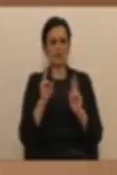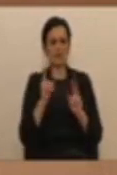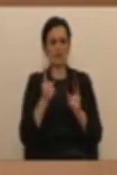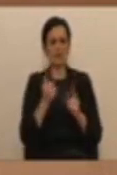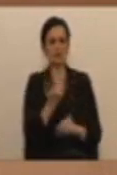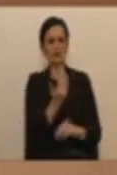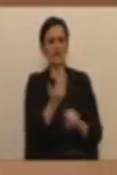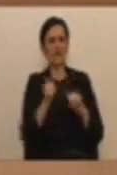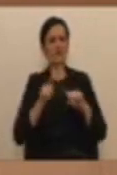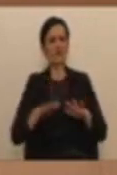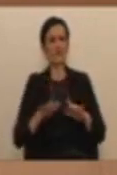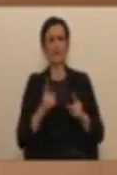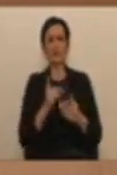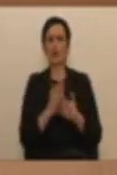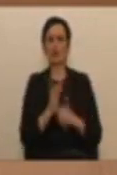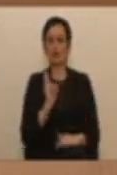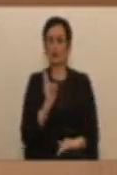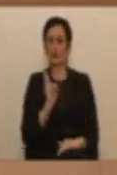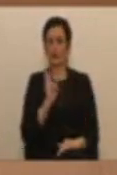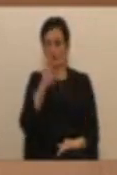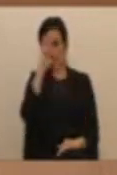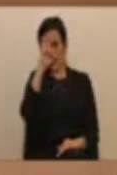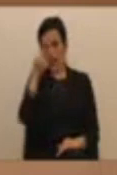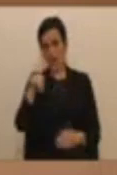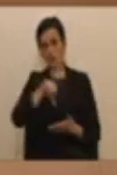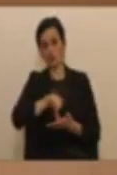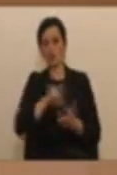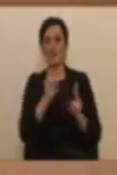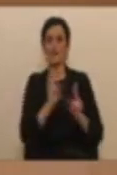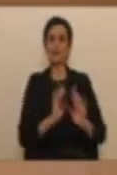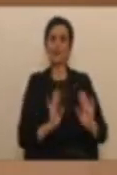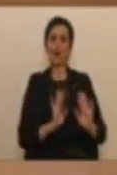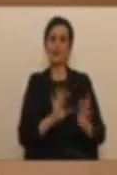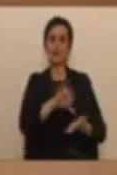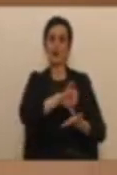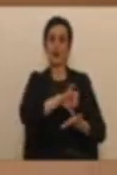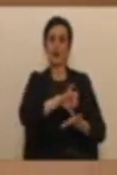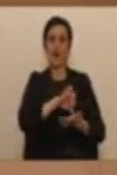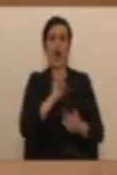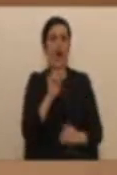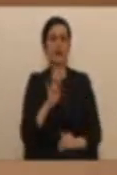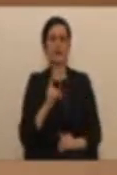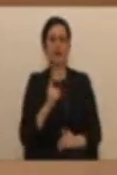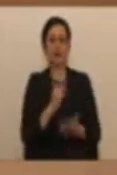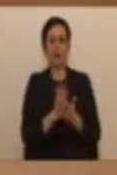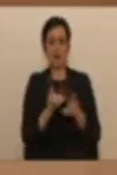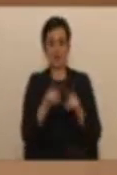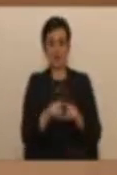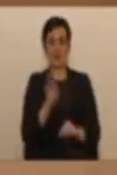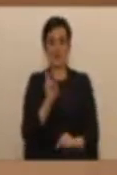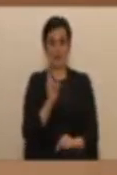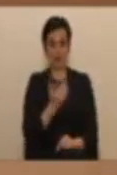თქვენი გადასაწყვეტი, ვინ უნდა იყოს ხელისუფლებაში და ვინ არა. ან რატომ არის ისე, რომ ვინც